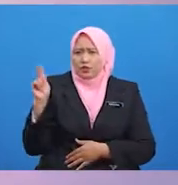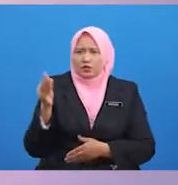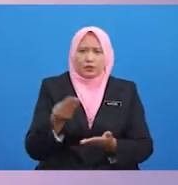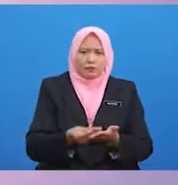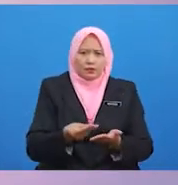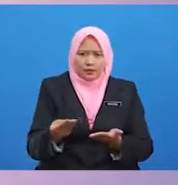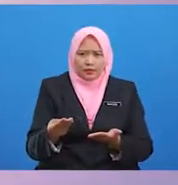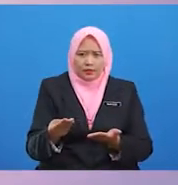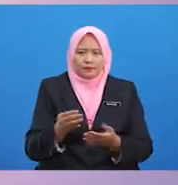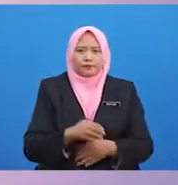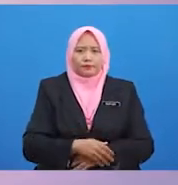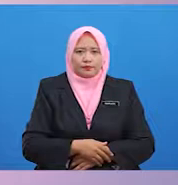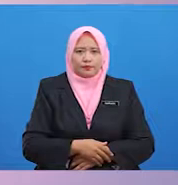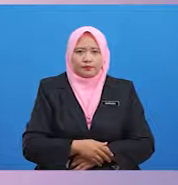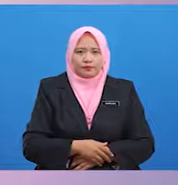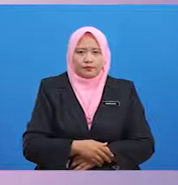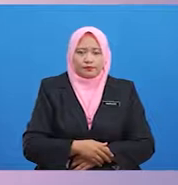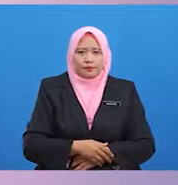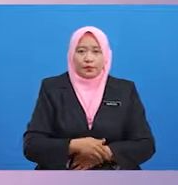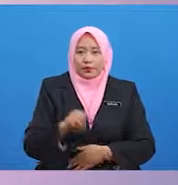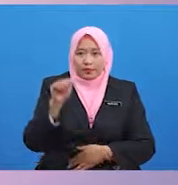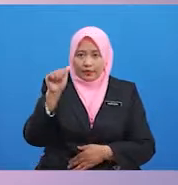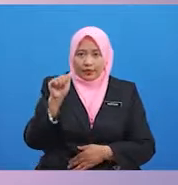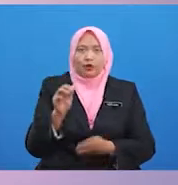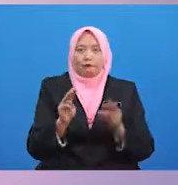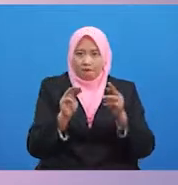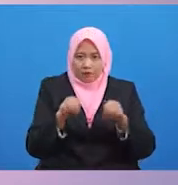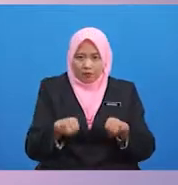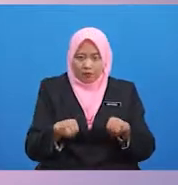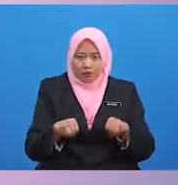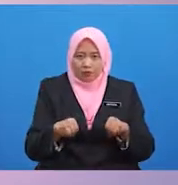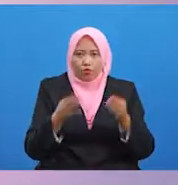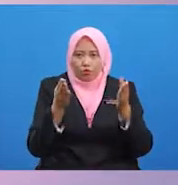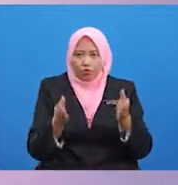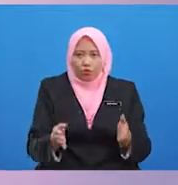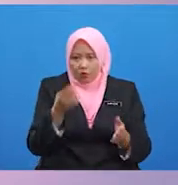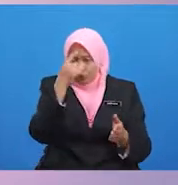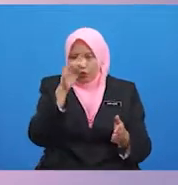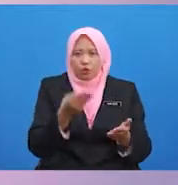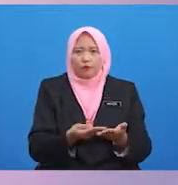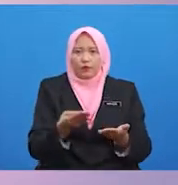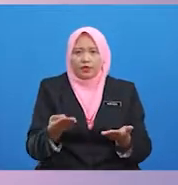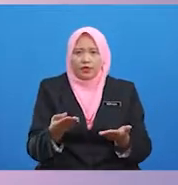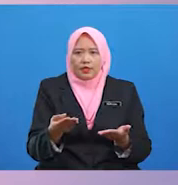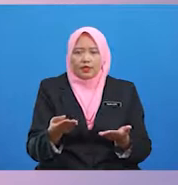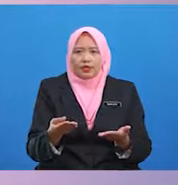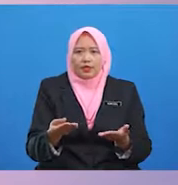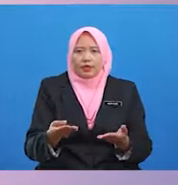A. Kemampuan seseorang untuk membeli barangan dan perkhidmatan.